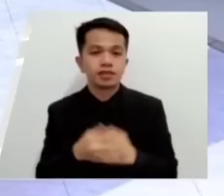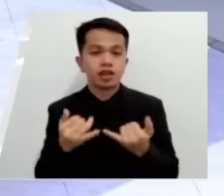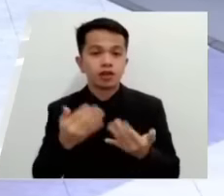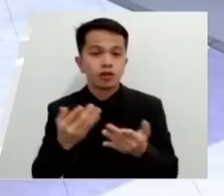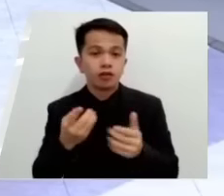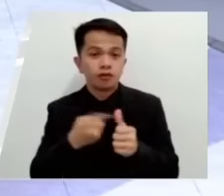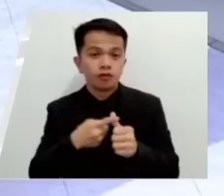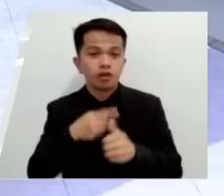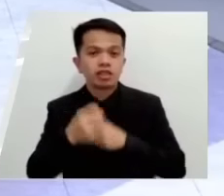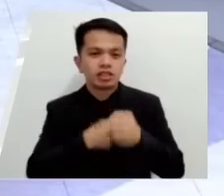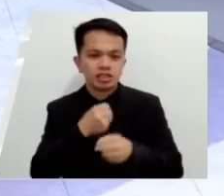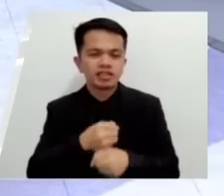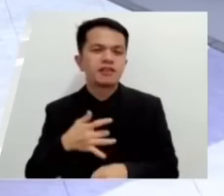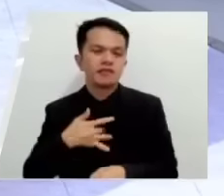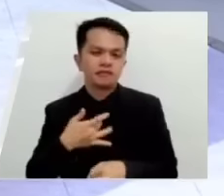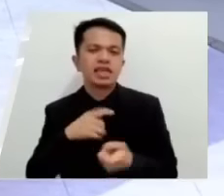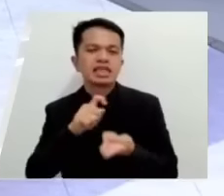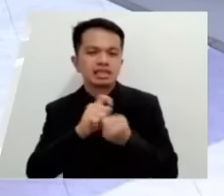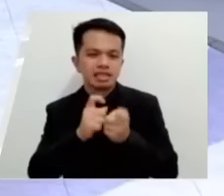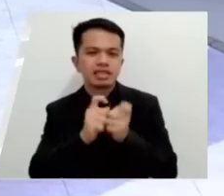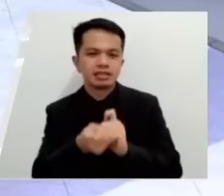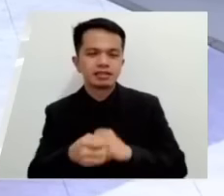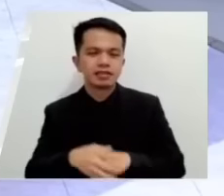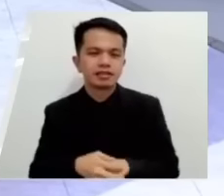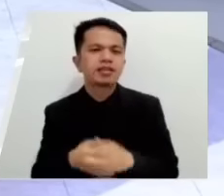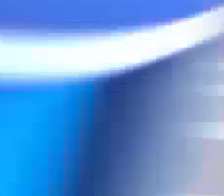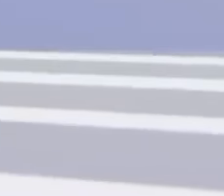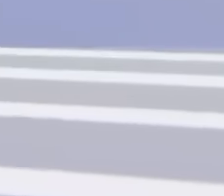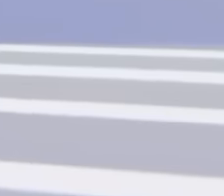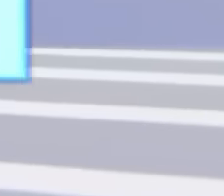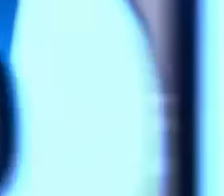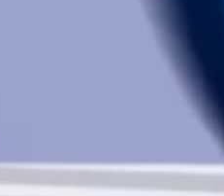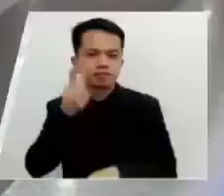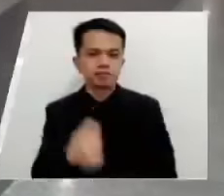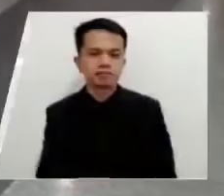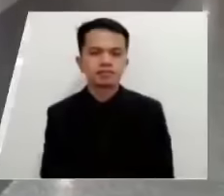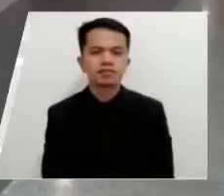mararamdaman na ang mga pagbabago. Saksi, si Bernadette Reyes.